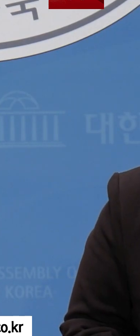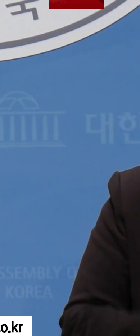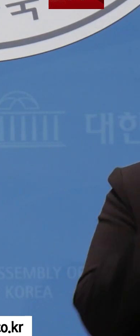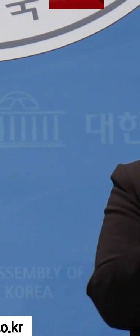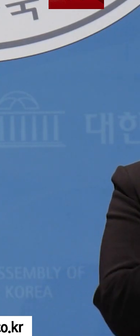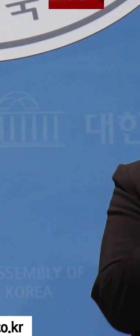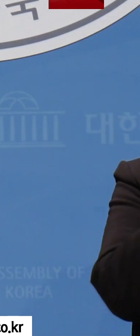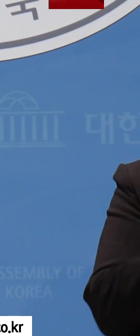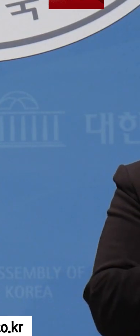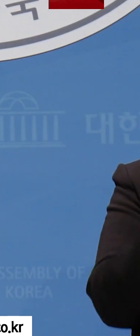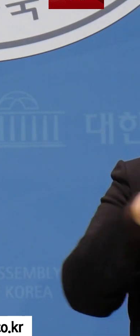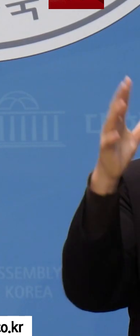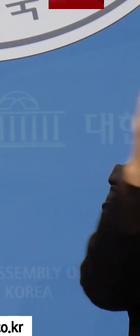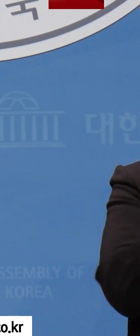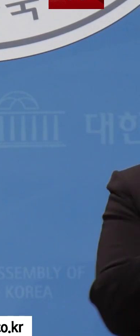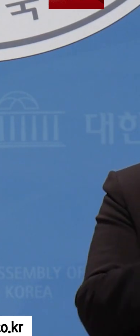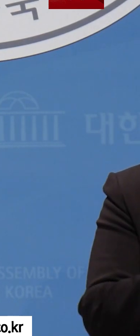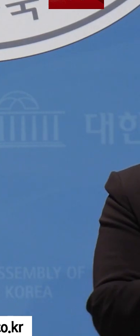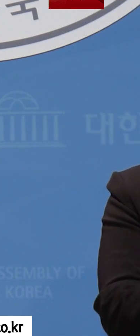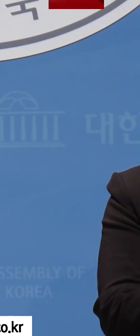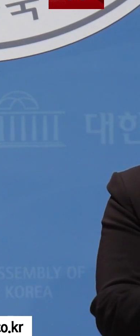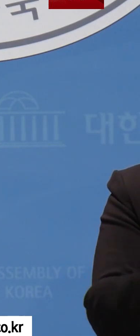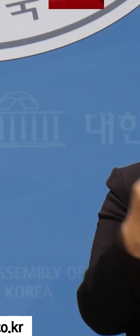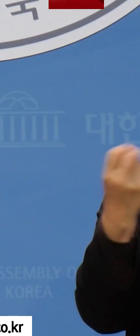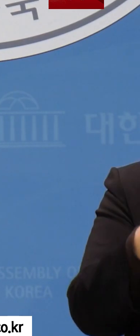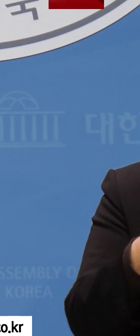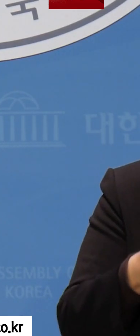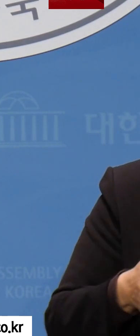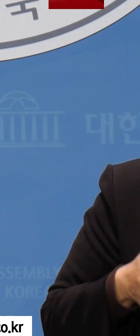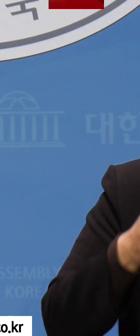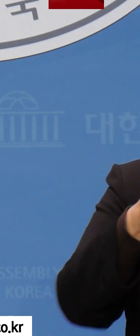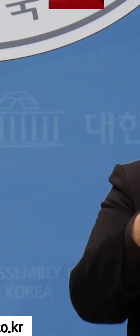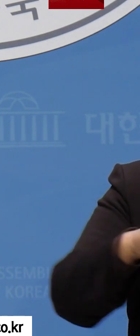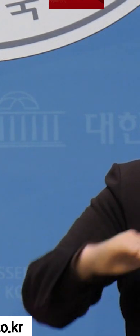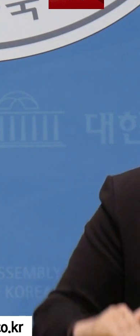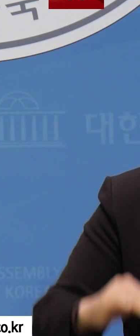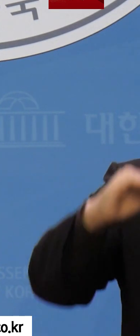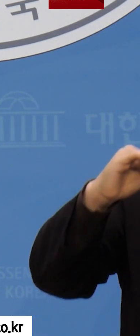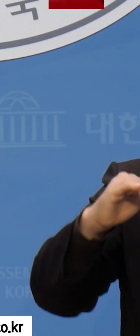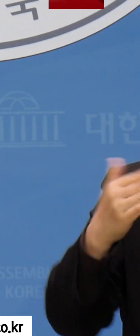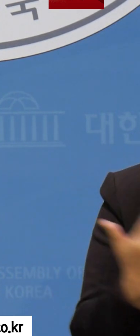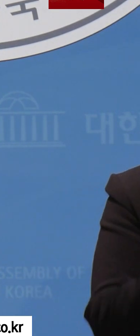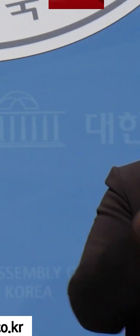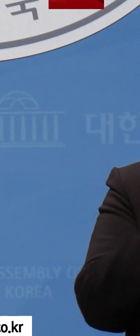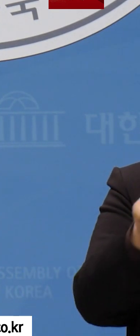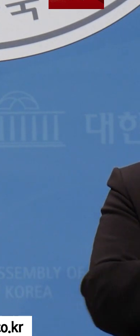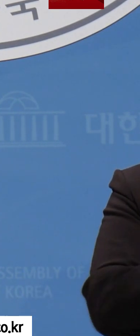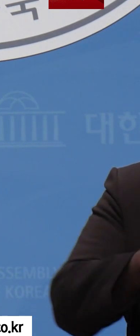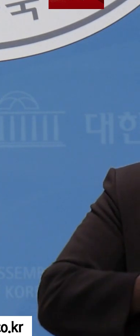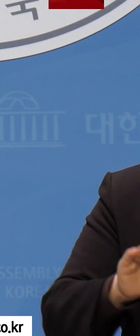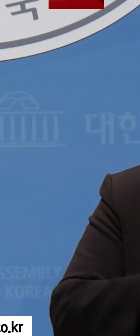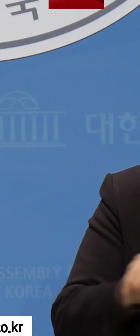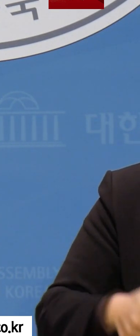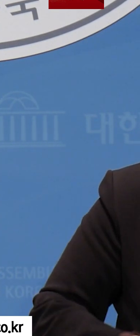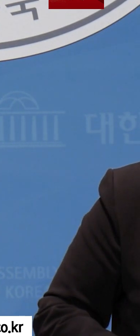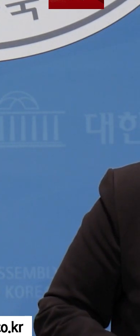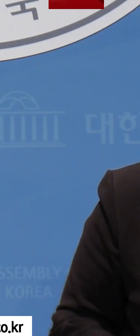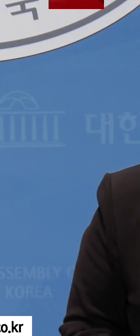중소도시 소멸 방지와 국토의 균형 발전을 위한 특단의 대책이 필요한